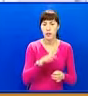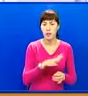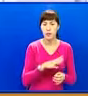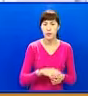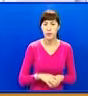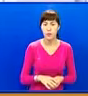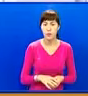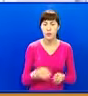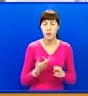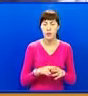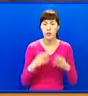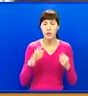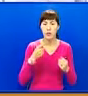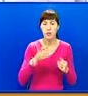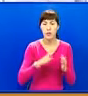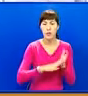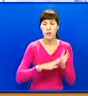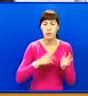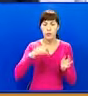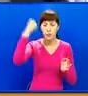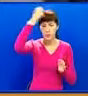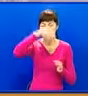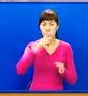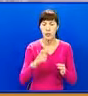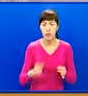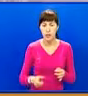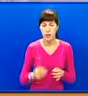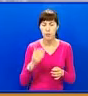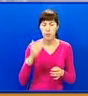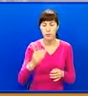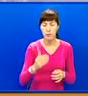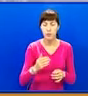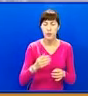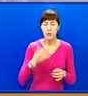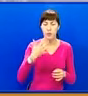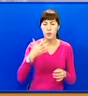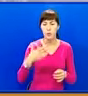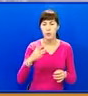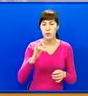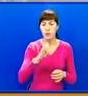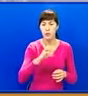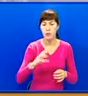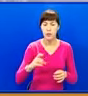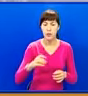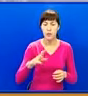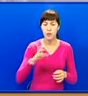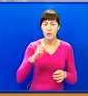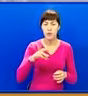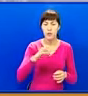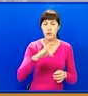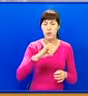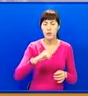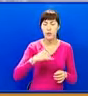айтқан. Дәл сол күні 1991 жылғы азамат қалтасында тұрған құны 55 мың теңгені құрайтын Samsung